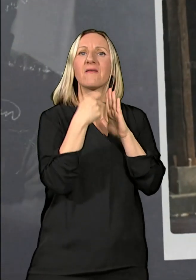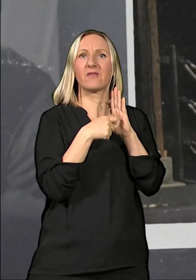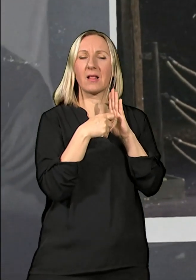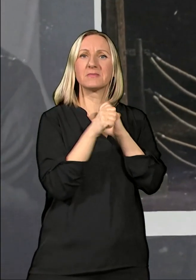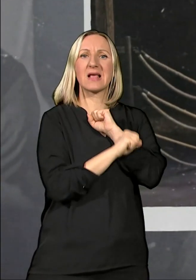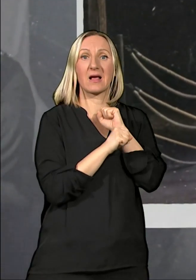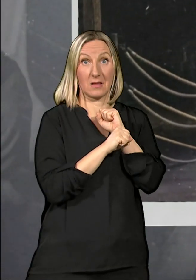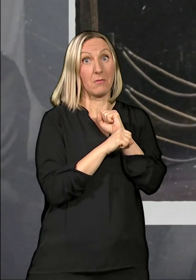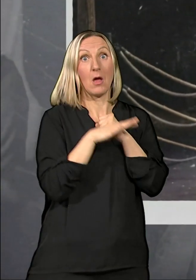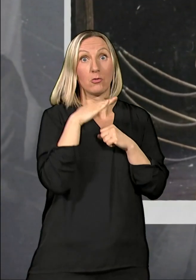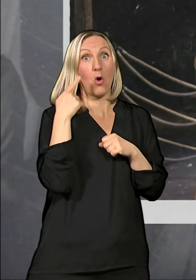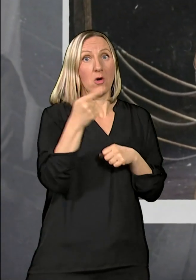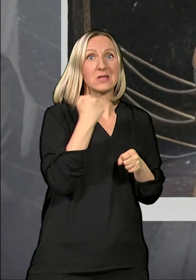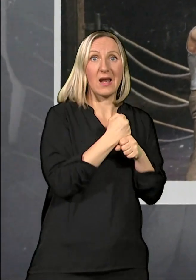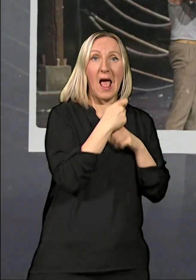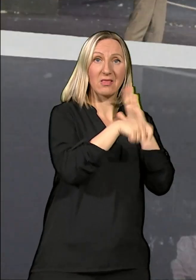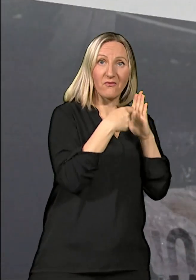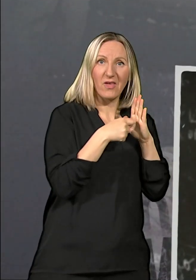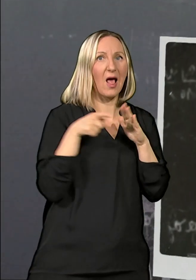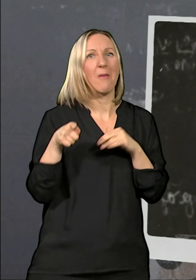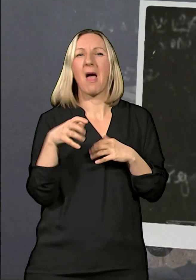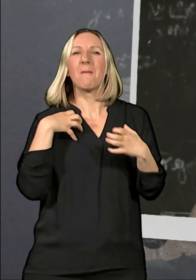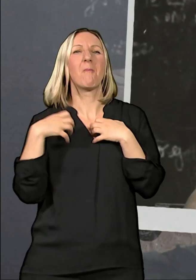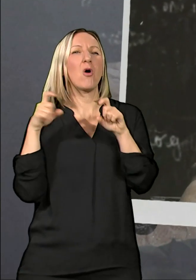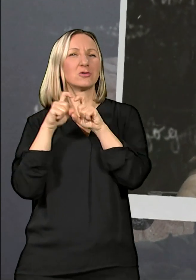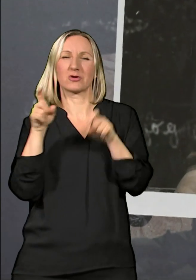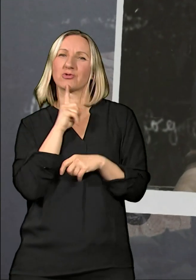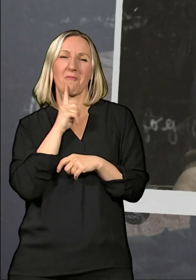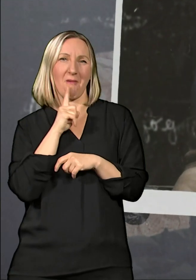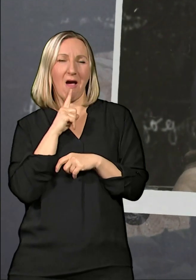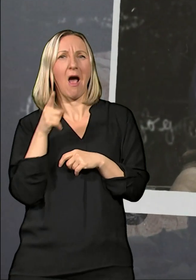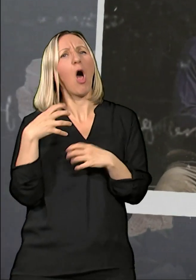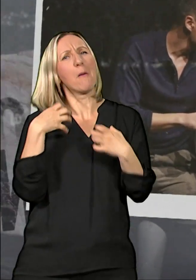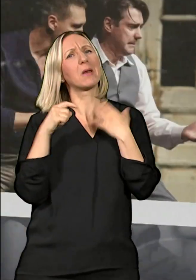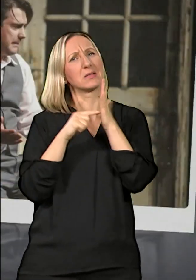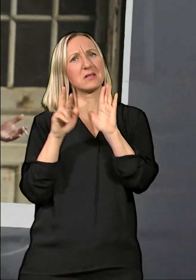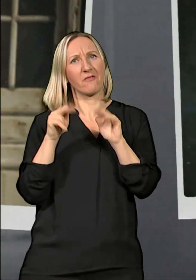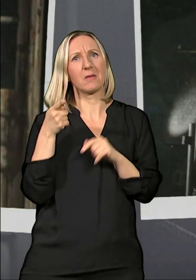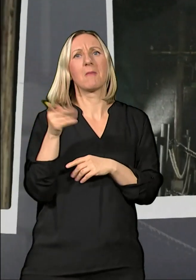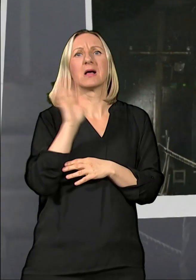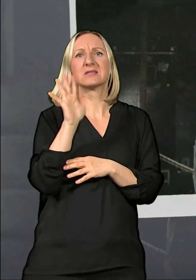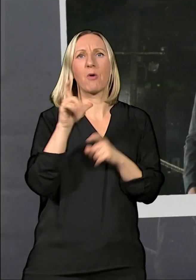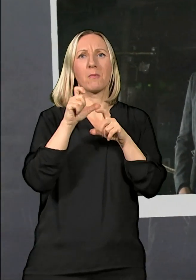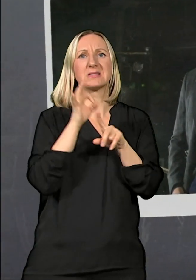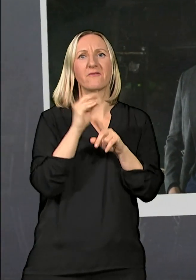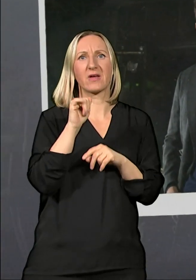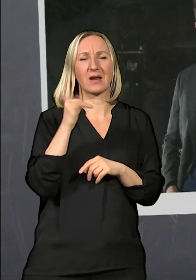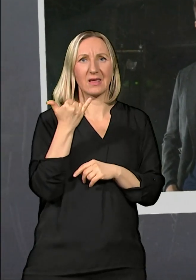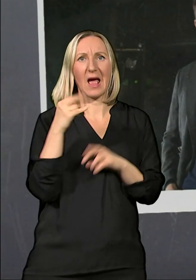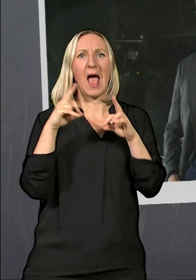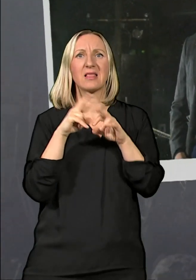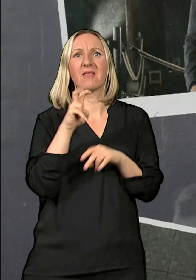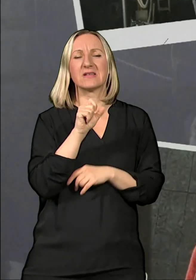velikog angažmana na filmu ima ga malo u pozorištu, gde igra značajne uloge u predstavama Zbogom SFRJ u Ateljeu